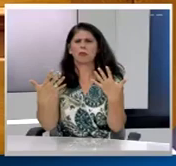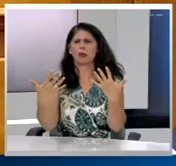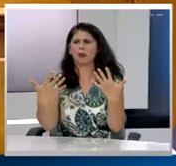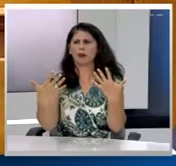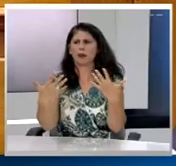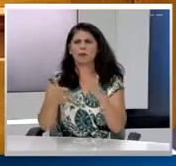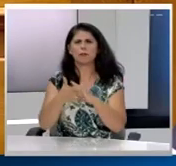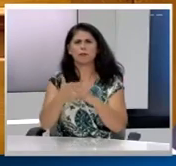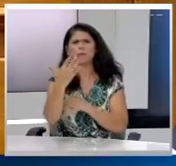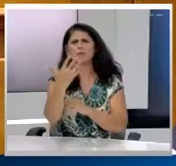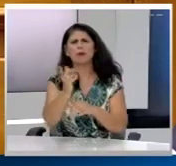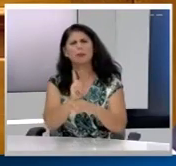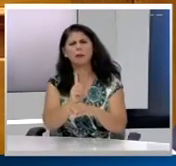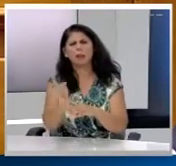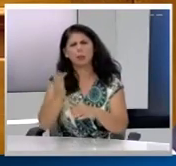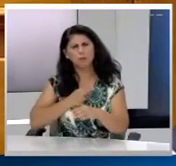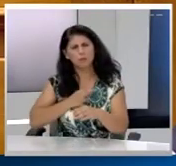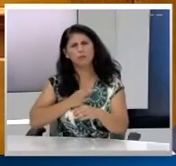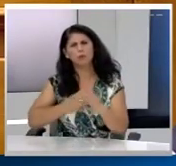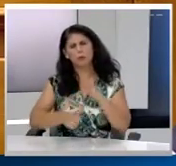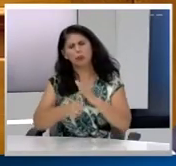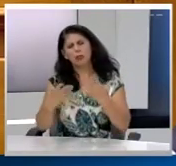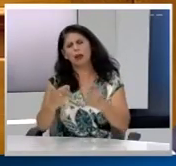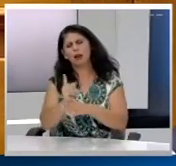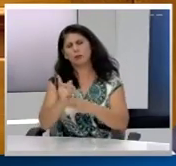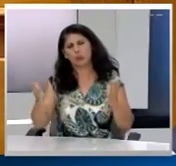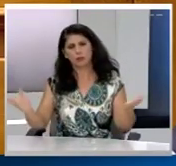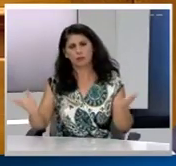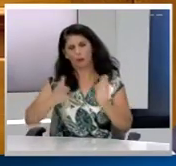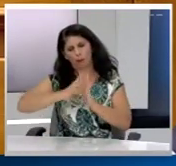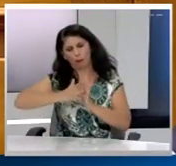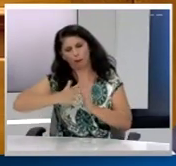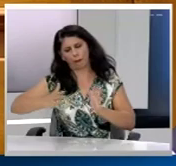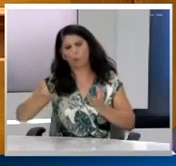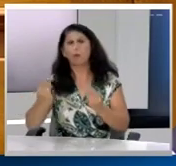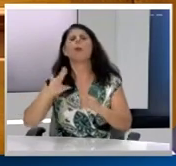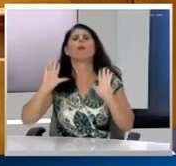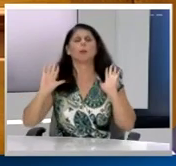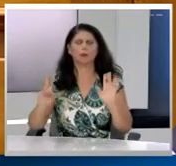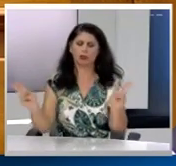λεπτά μου έχει βάλει ο Πρόεδρος, εν πάση περιπτώσει με την ανοχή του. Δεν θα μακρηγορήσω.